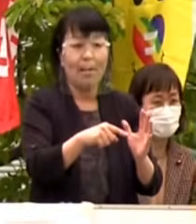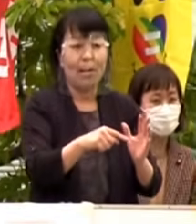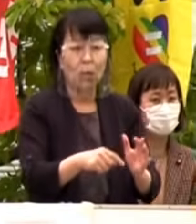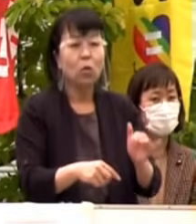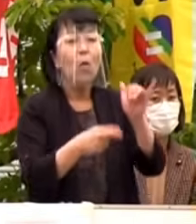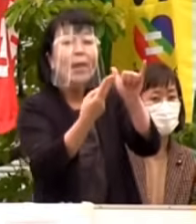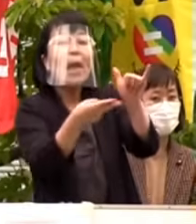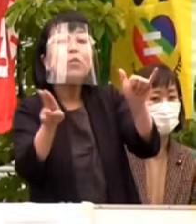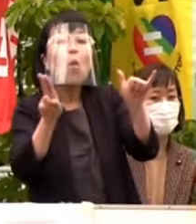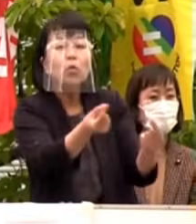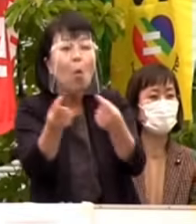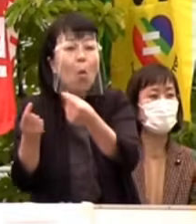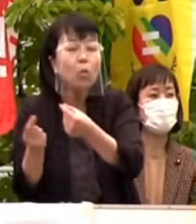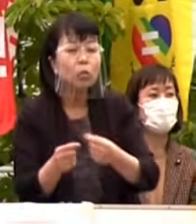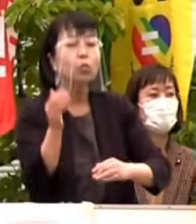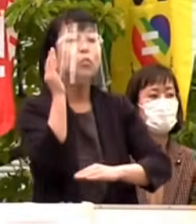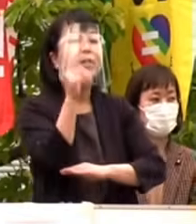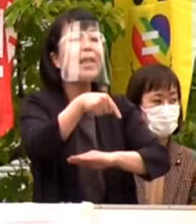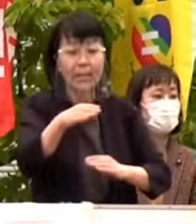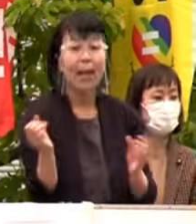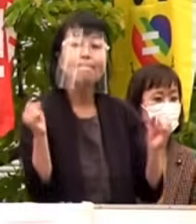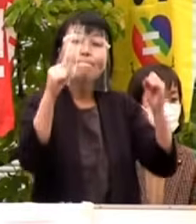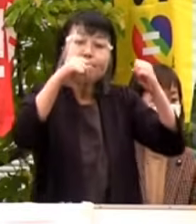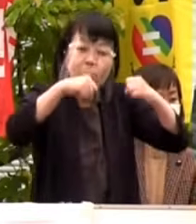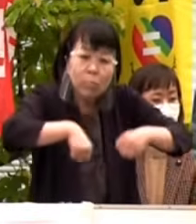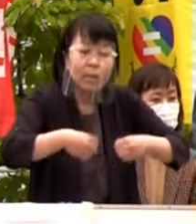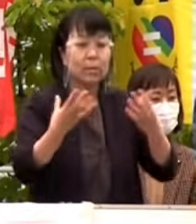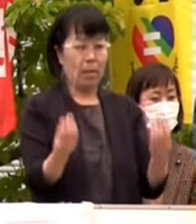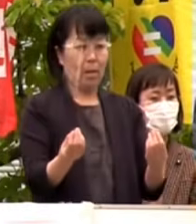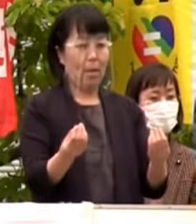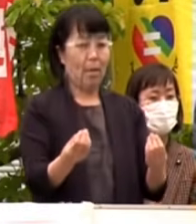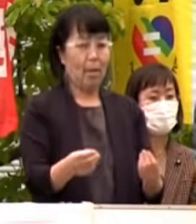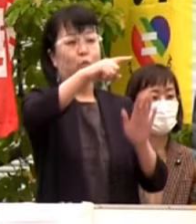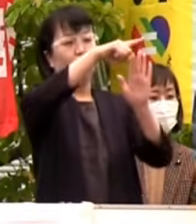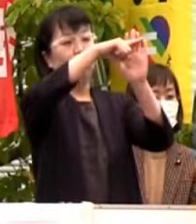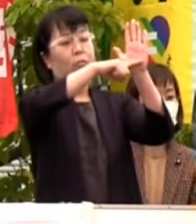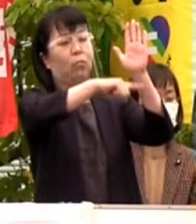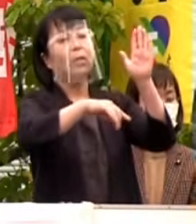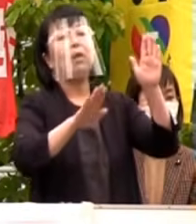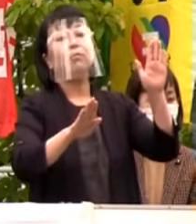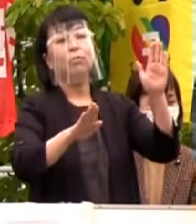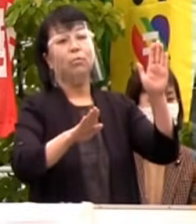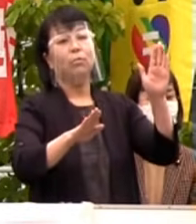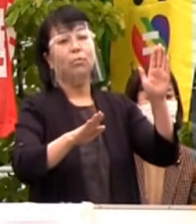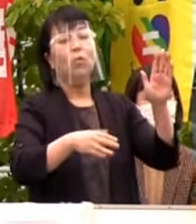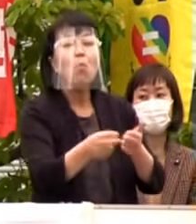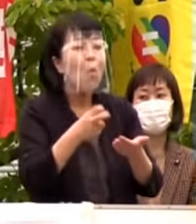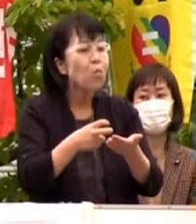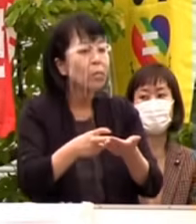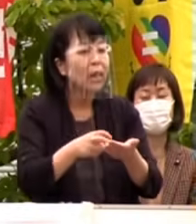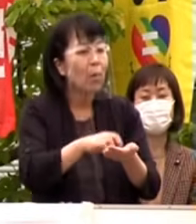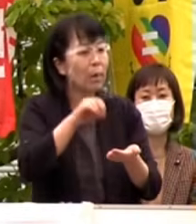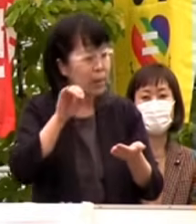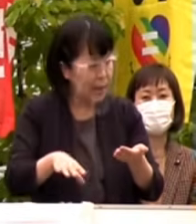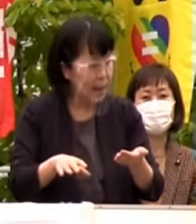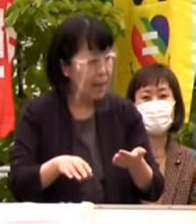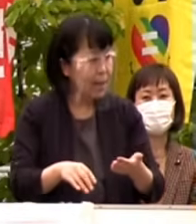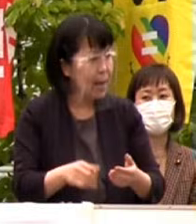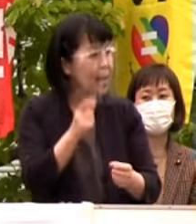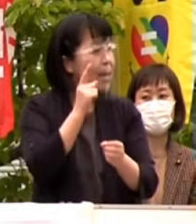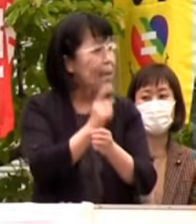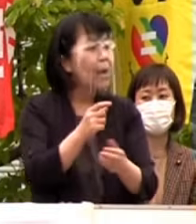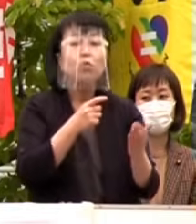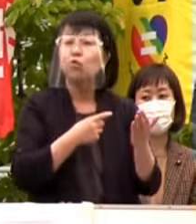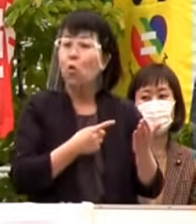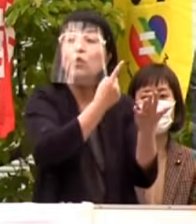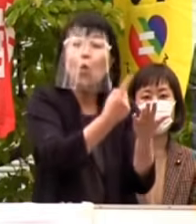共通政策というのを合意をいたしました。20項目ありましてね、安保法制を廃止する、核兵器禁止条約の批